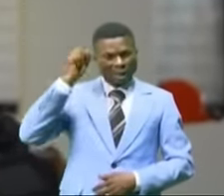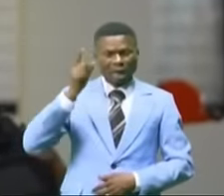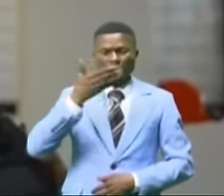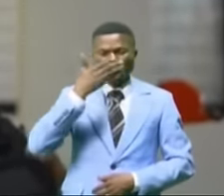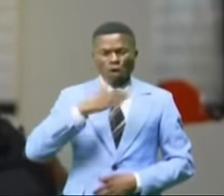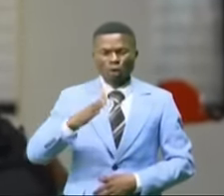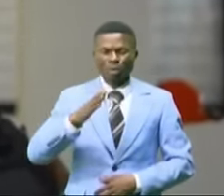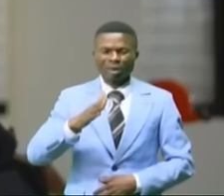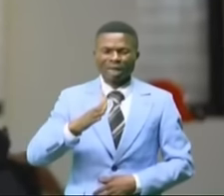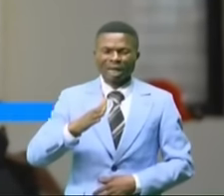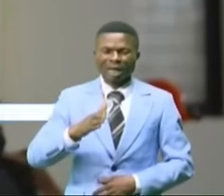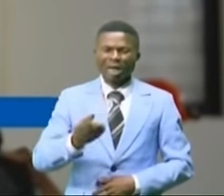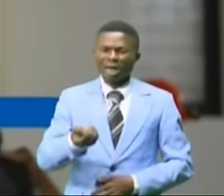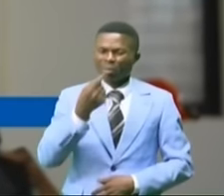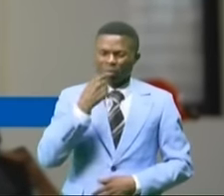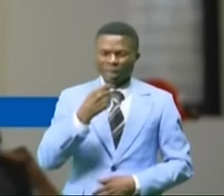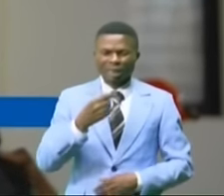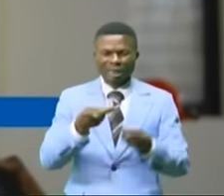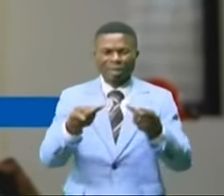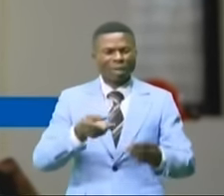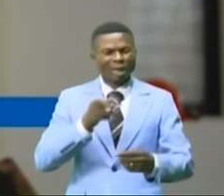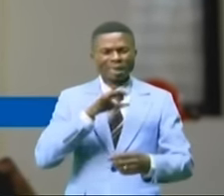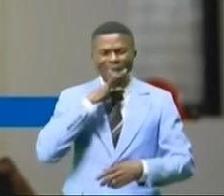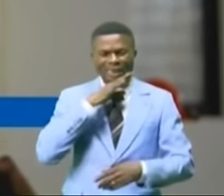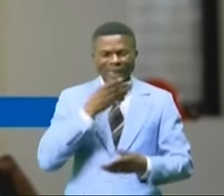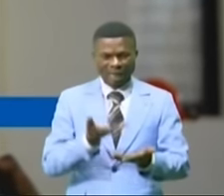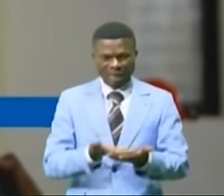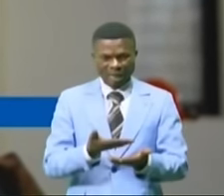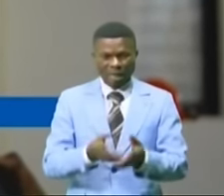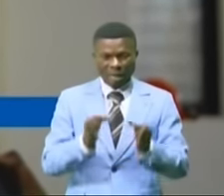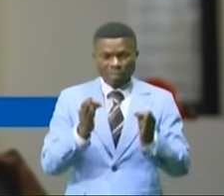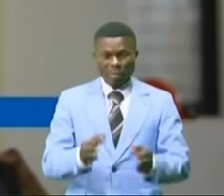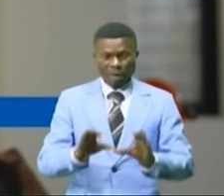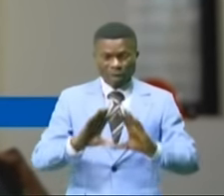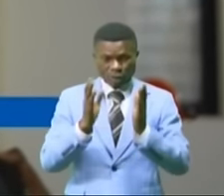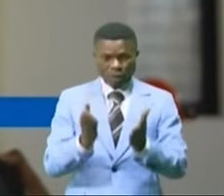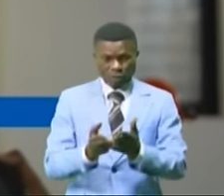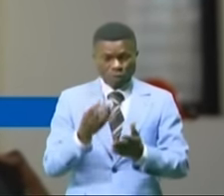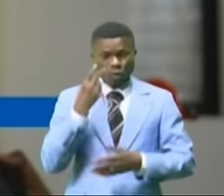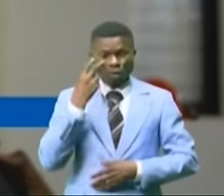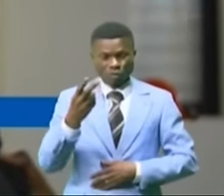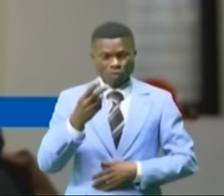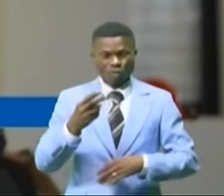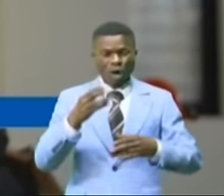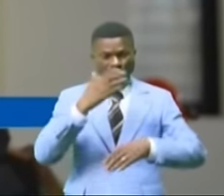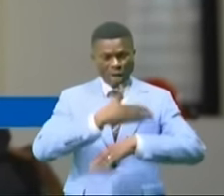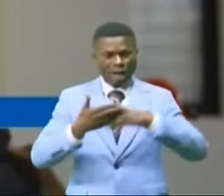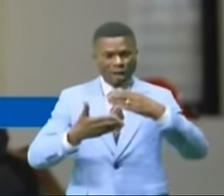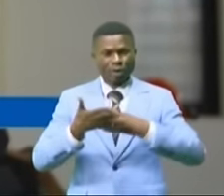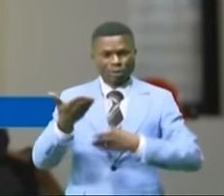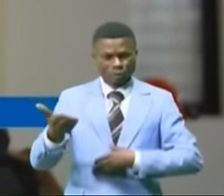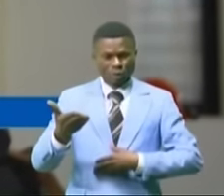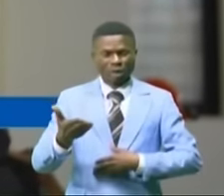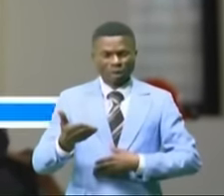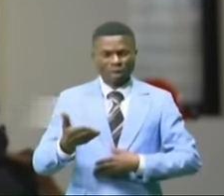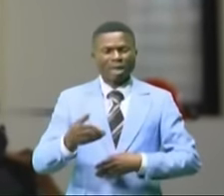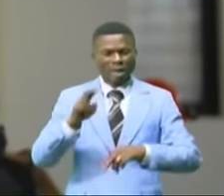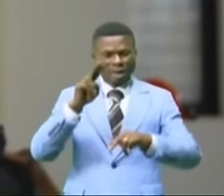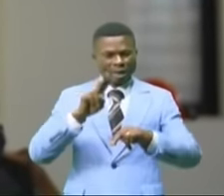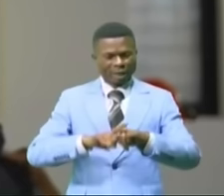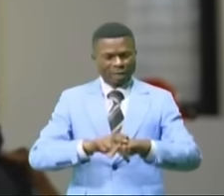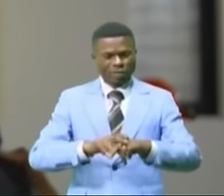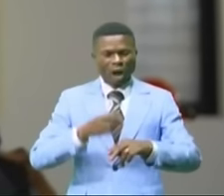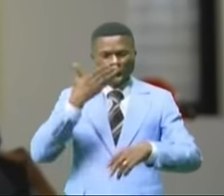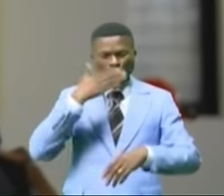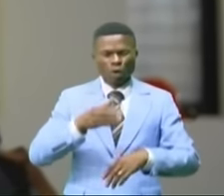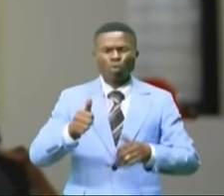dans des conditions inhumaines. Mais aujourd'hui, avec ce que nous avons comme infrastructure, ils seront dans un